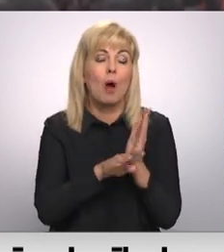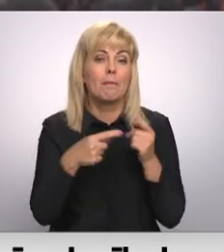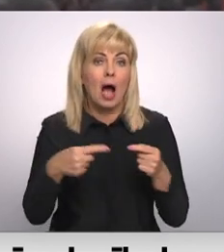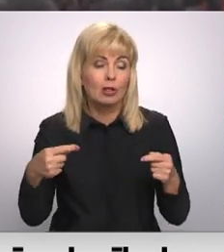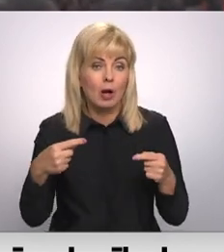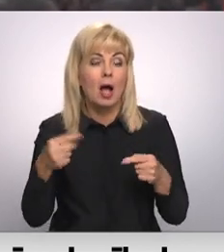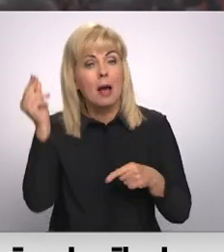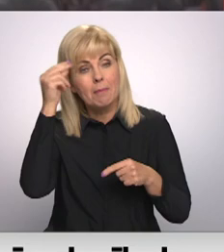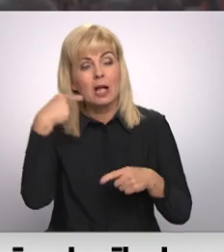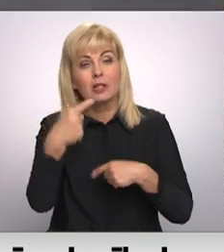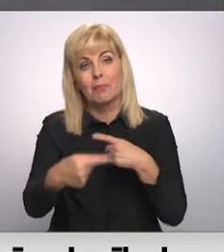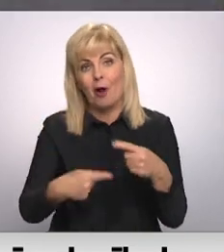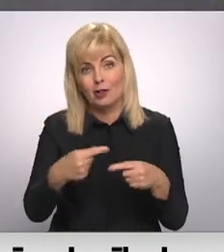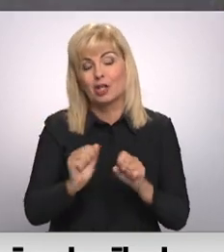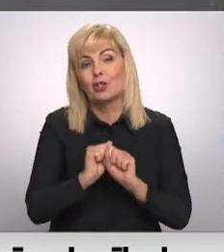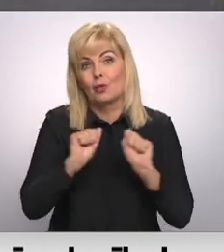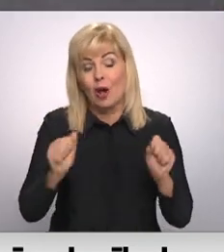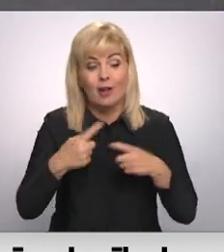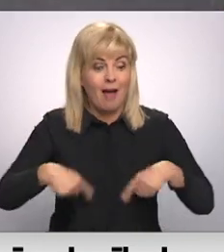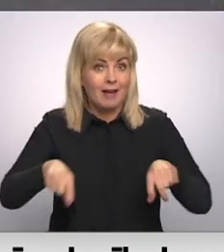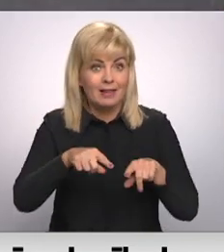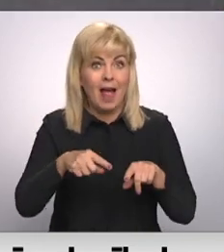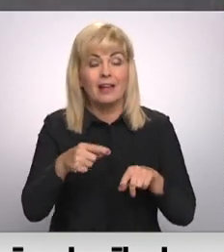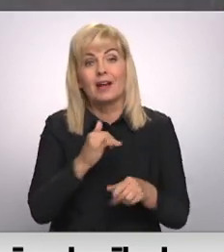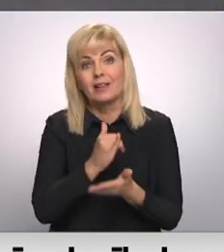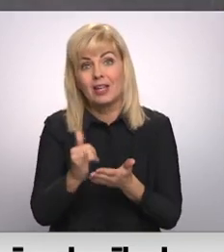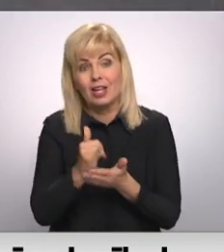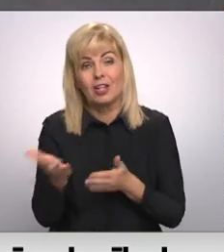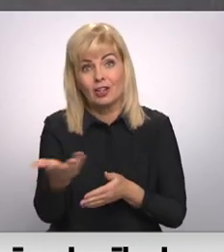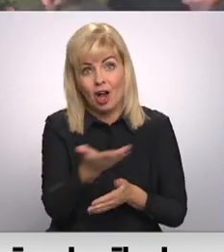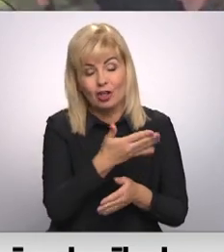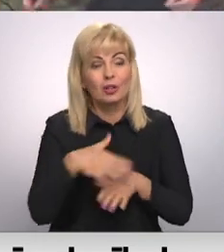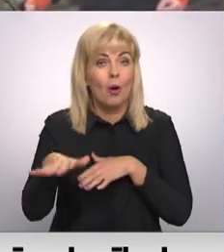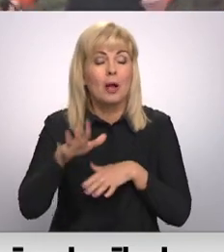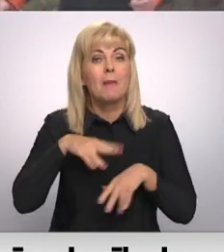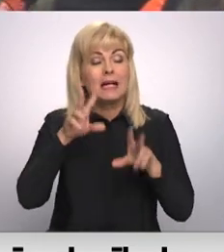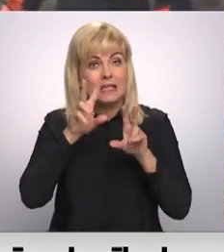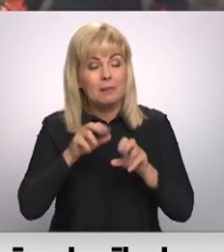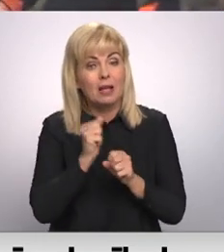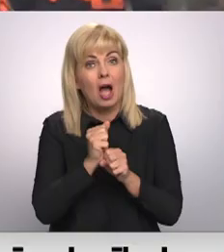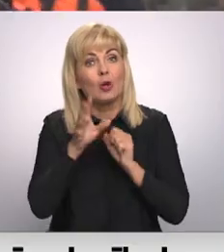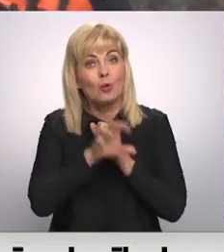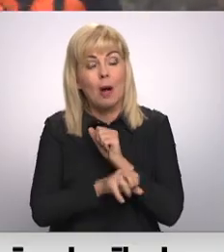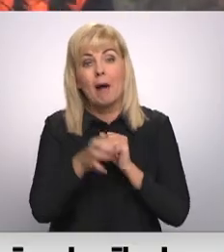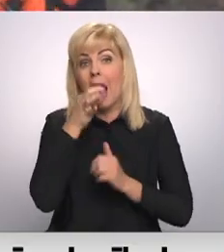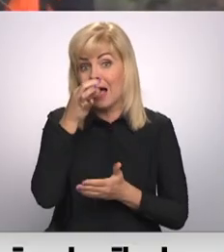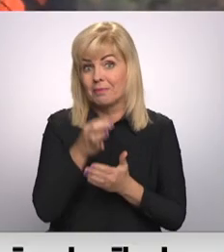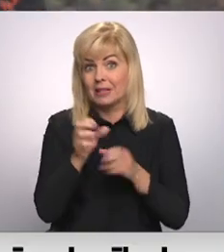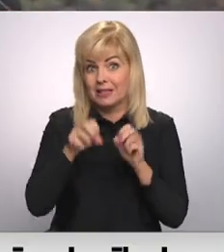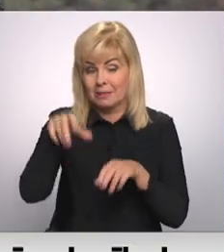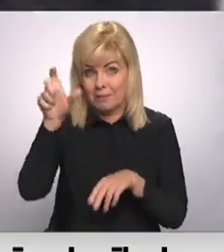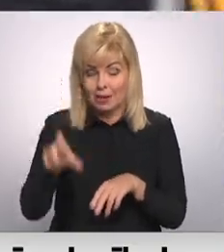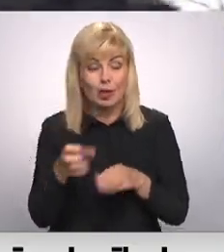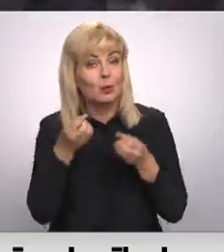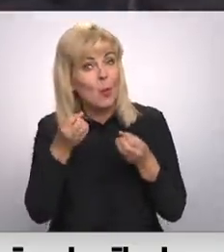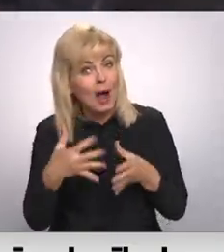mācību procesu nodrošināšanai. Teritorijas atmežošana organizēta tikai pēc vairāk izpētes darba nobeiguma, piemēram, atbildīgajiem speciālistiem